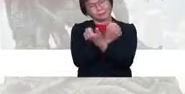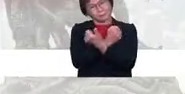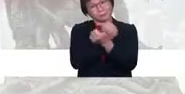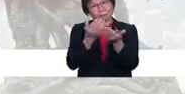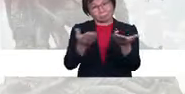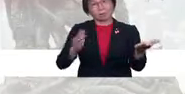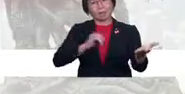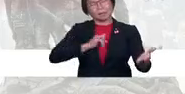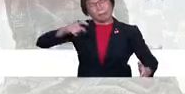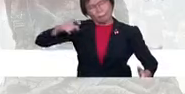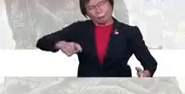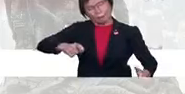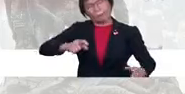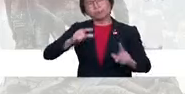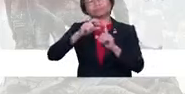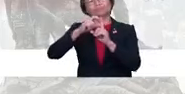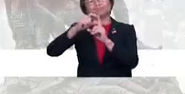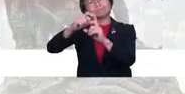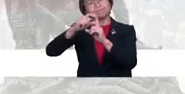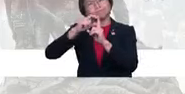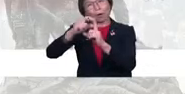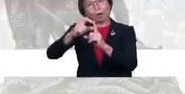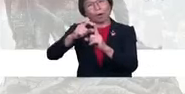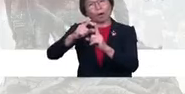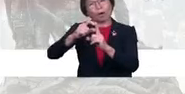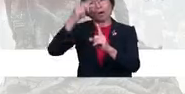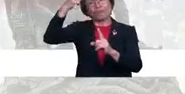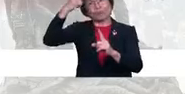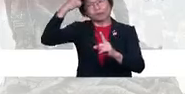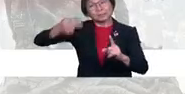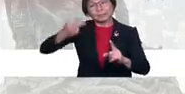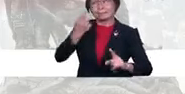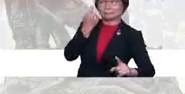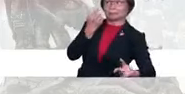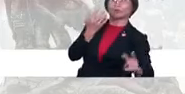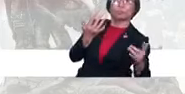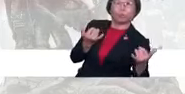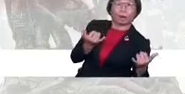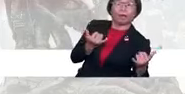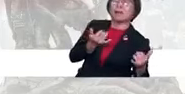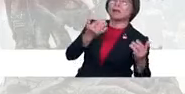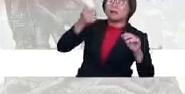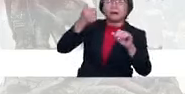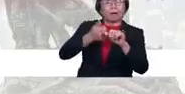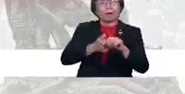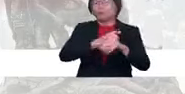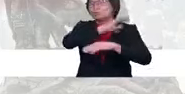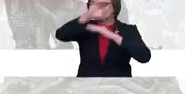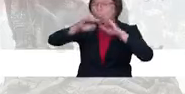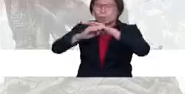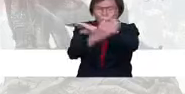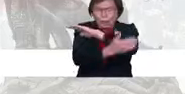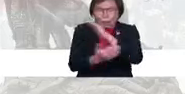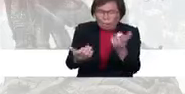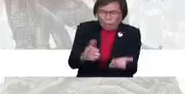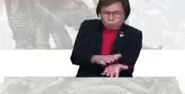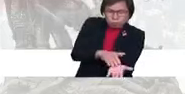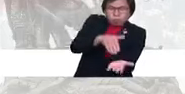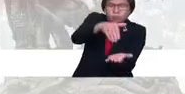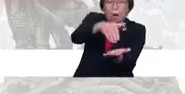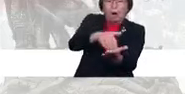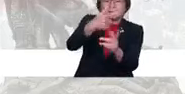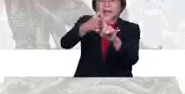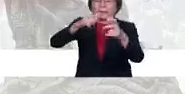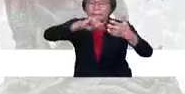saya perlu menyebut beberapa fakta sejarah tadi karena setiap negara yang mau bangkit daripada sebarang